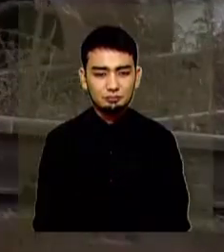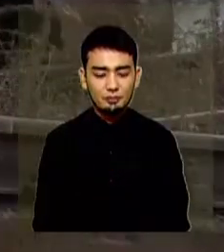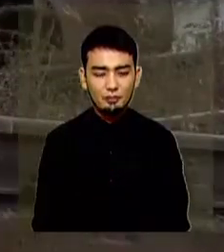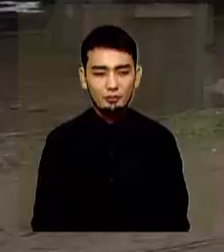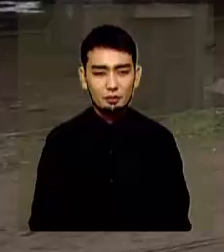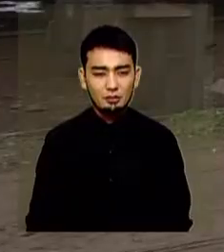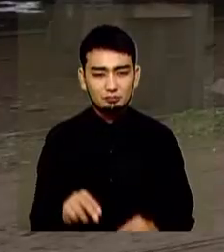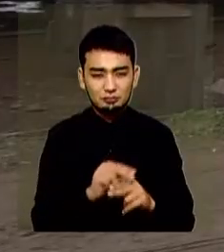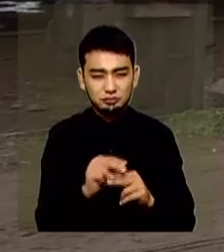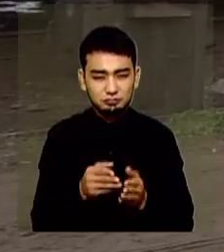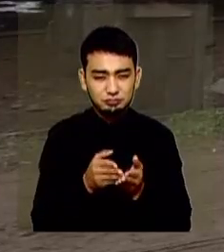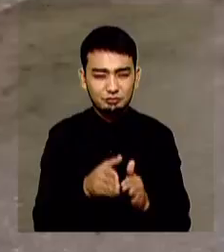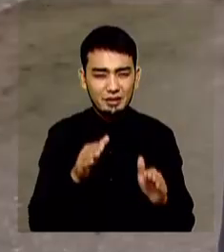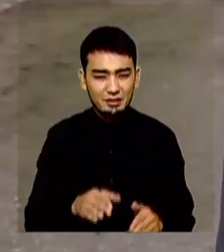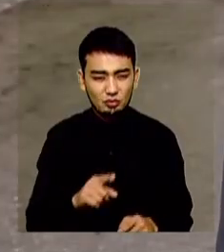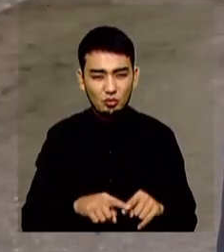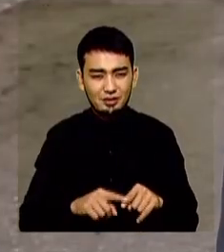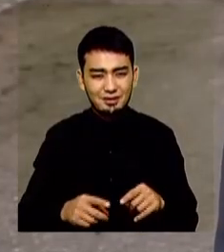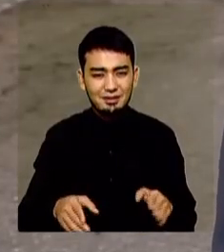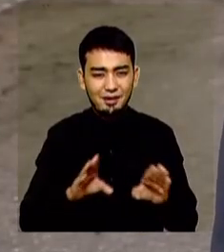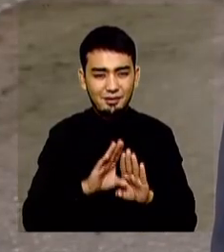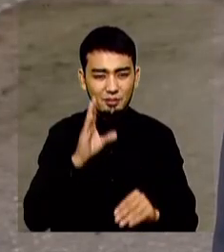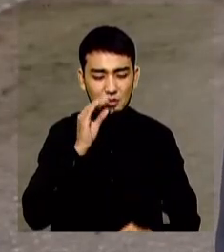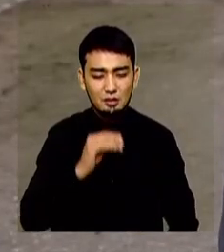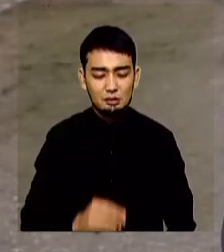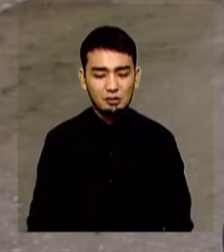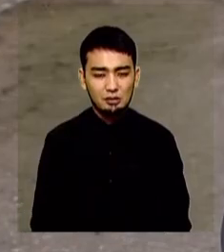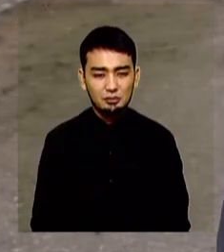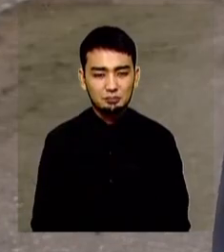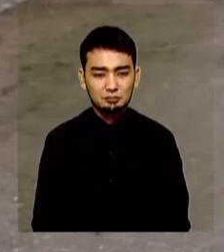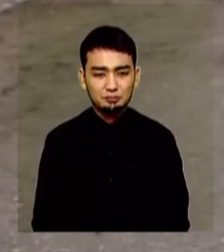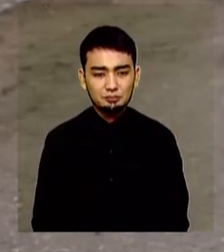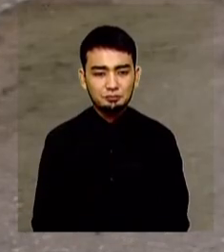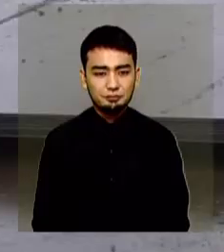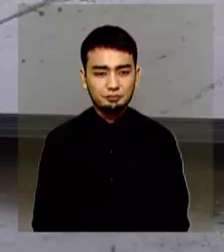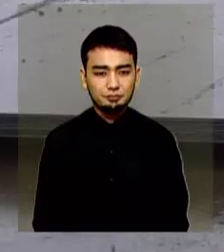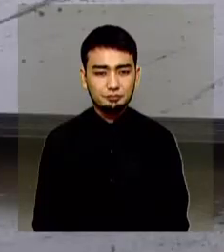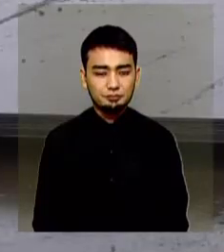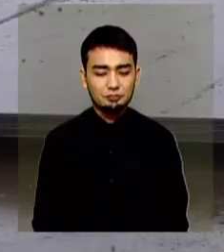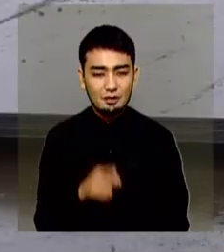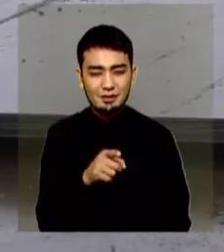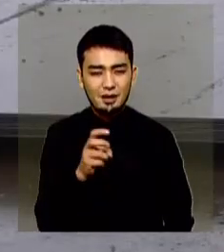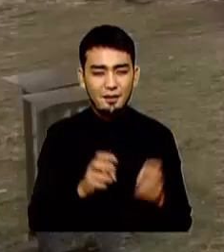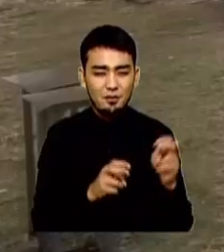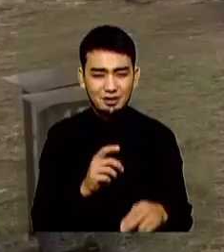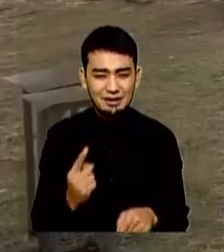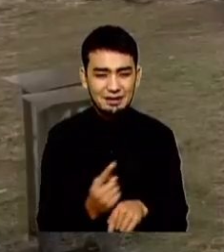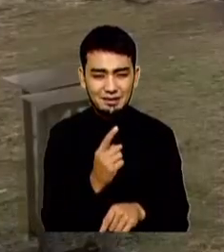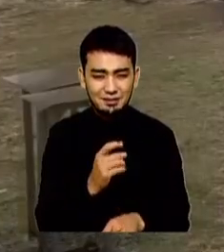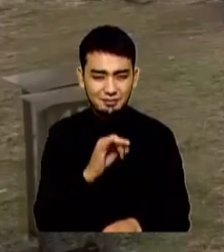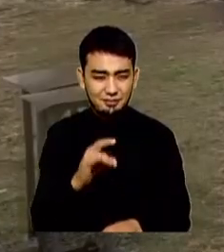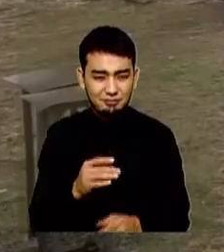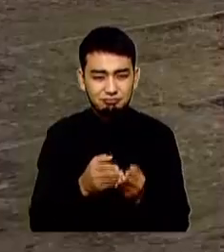Судоремонтное предприятие на грани закрытия. Ликвидировать предприятие, не глядя. Этот завод единственный в своем